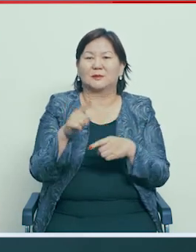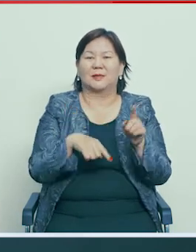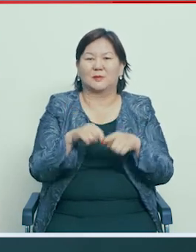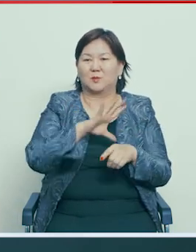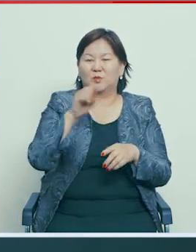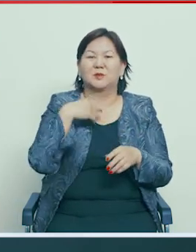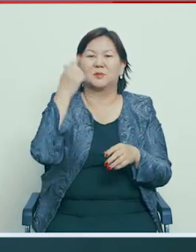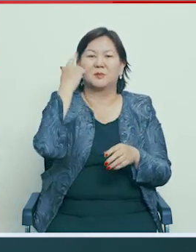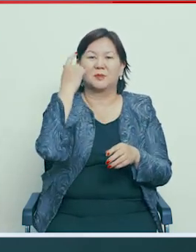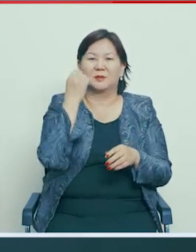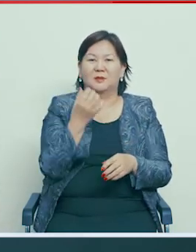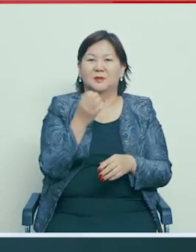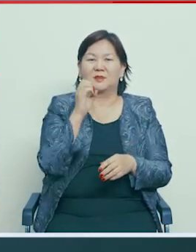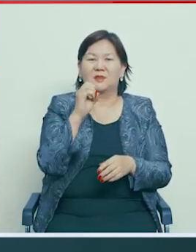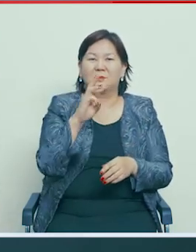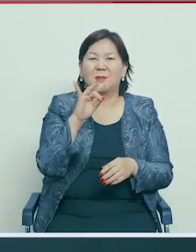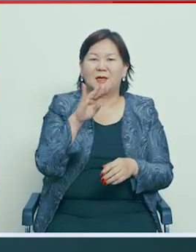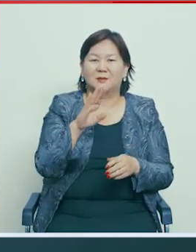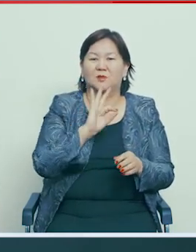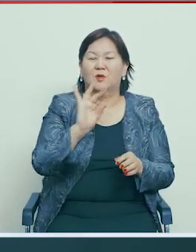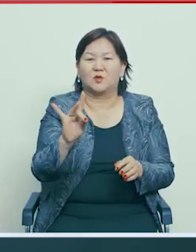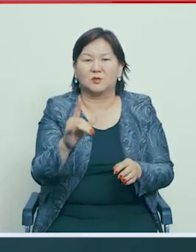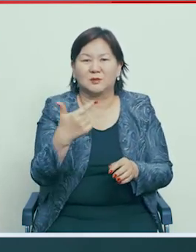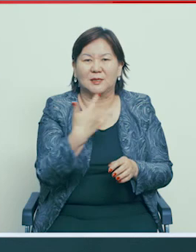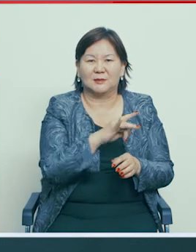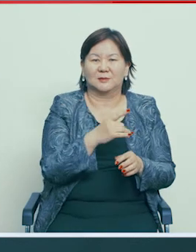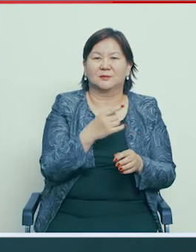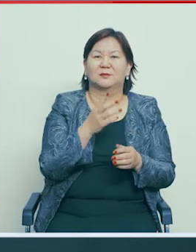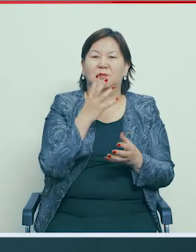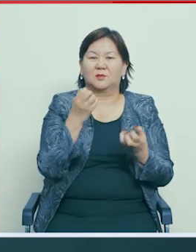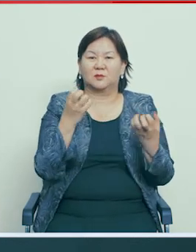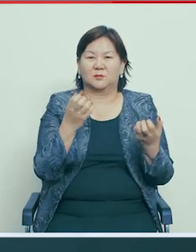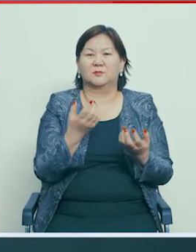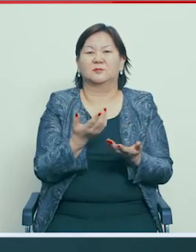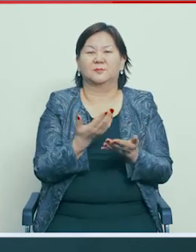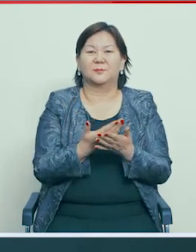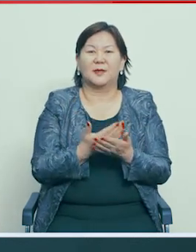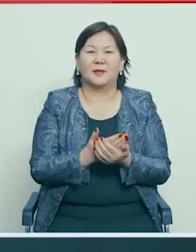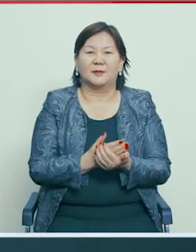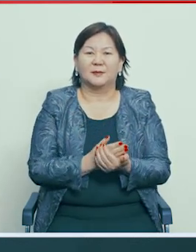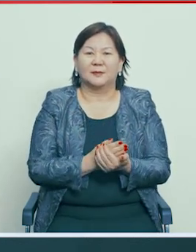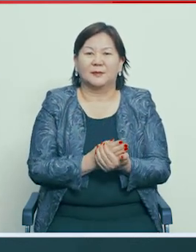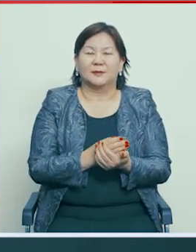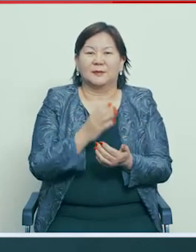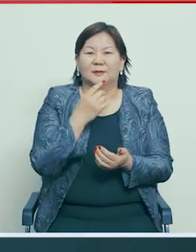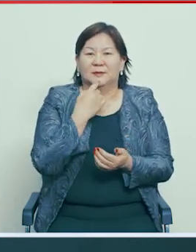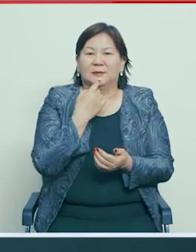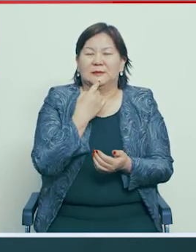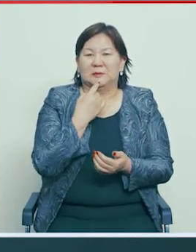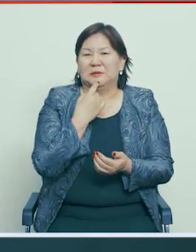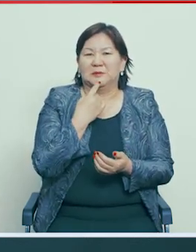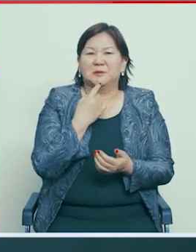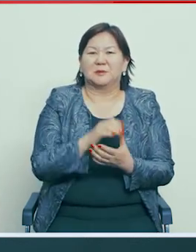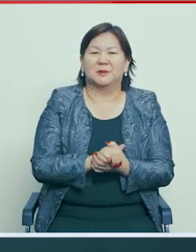одоо бүгдийг мэднэ. Одоо ийм арт бол сүүлийн үед бол гарч ирээд би бол бас нэлээд таатай болж байгаа. Тэгэл ер нь